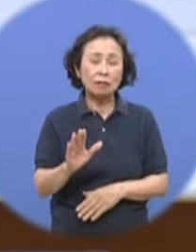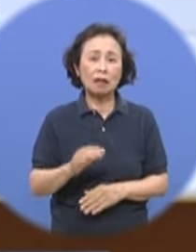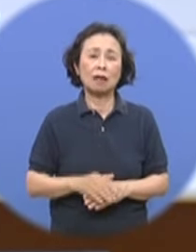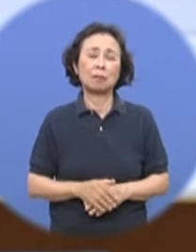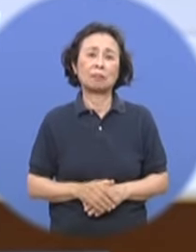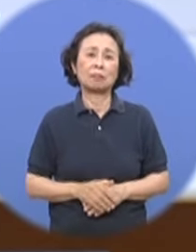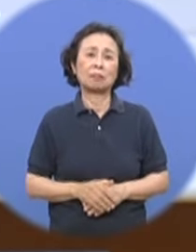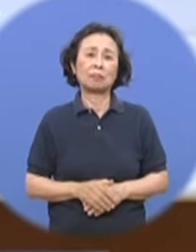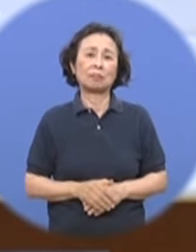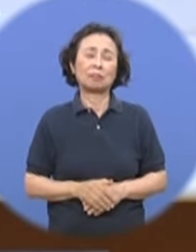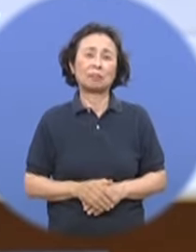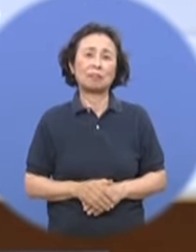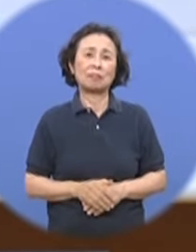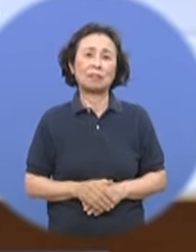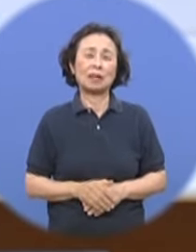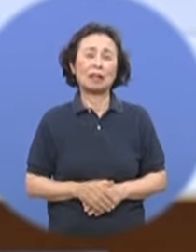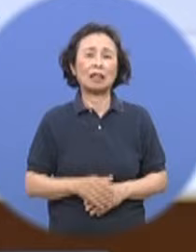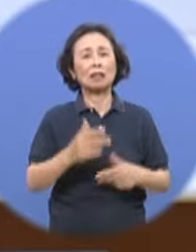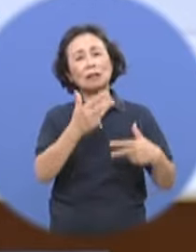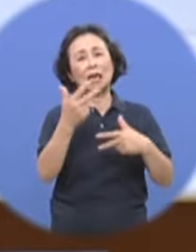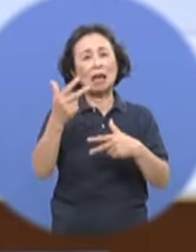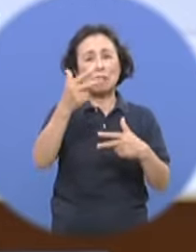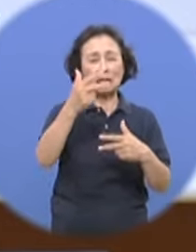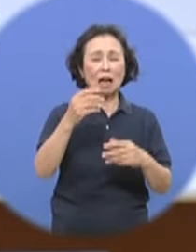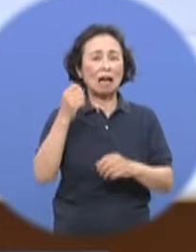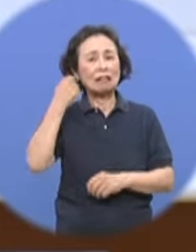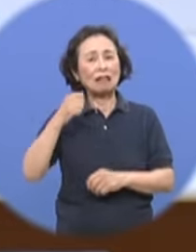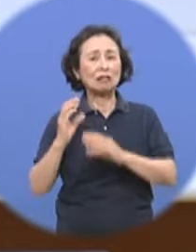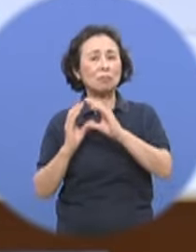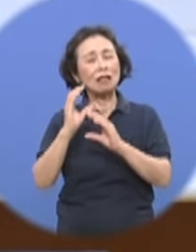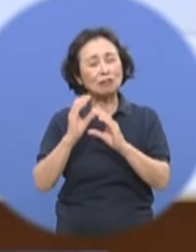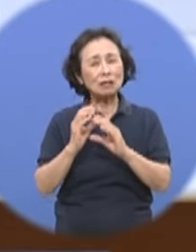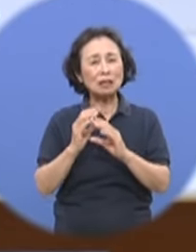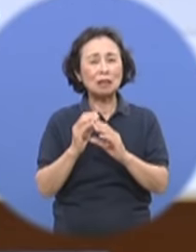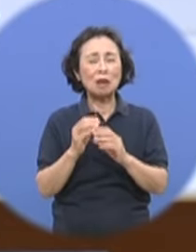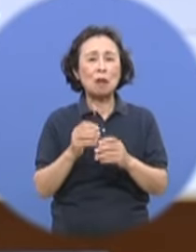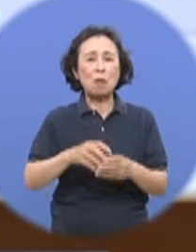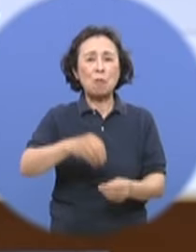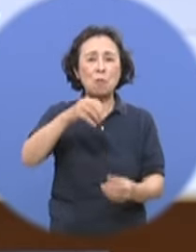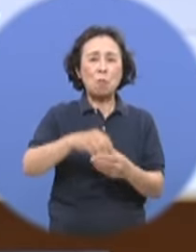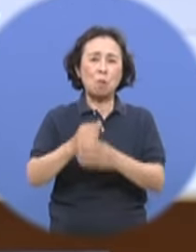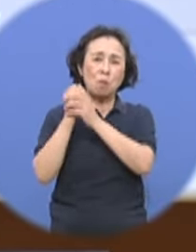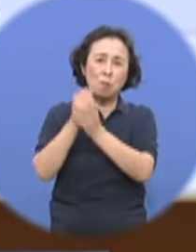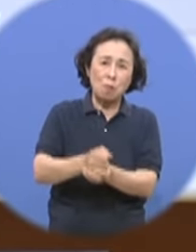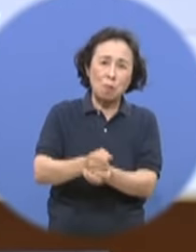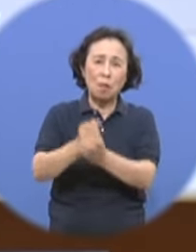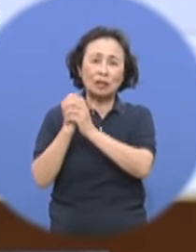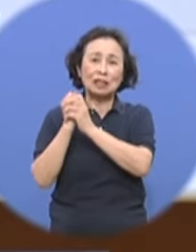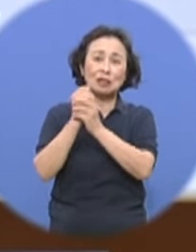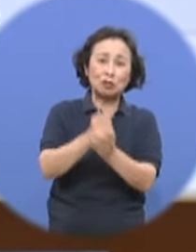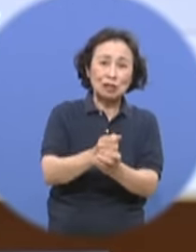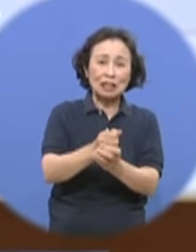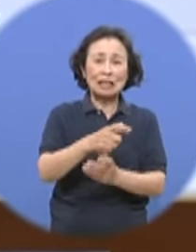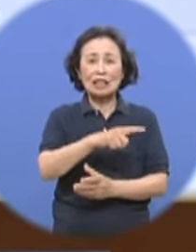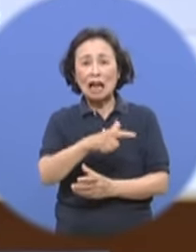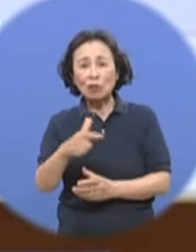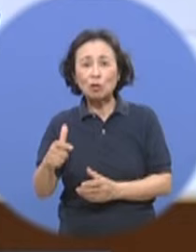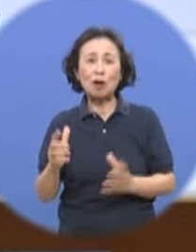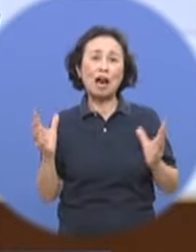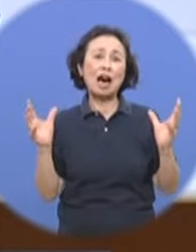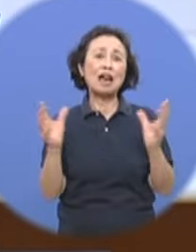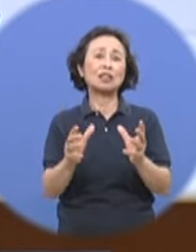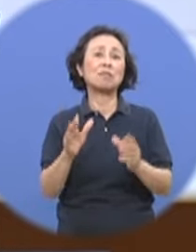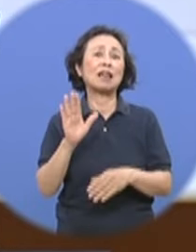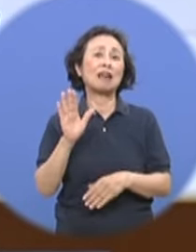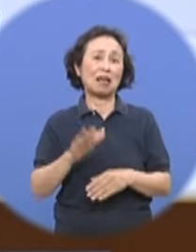段でも七夕祭りやったり夏祭りやったり冬は餅つきやったりいろんなこう集まりがあるわけですよね。